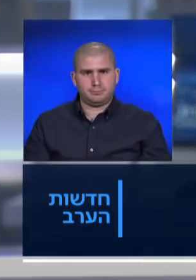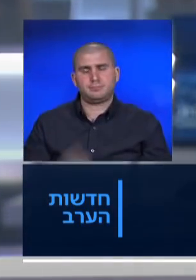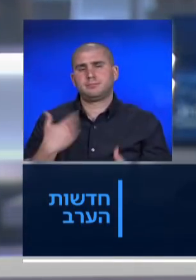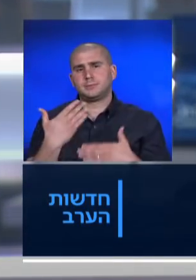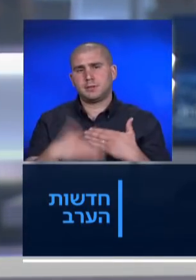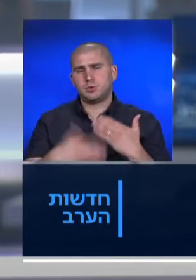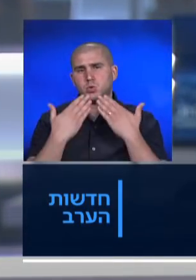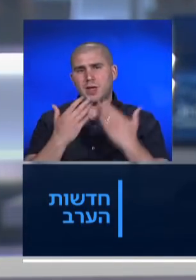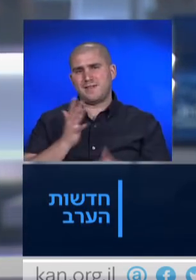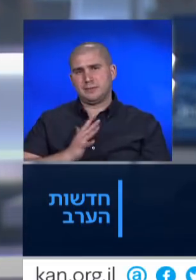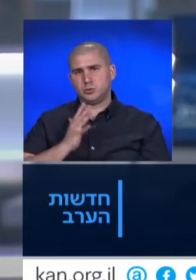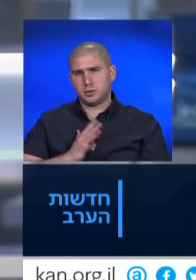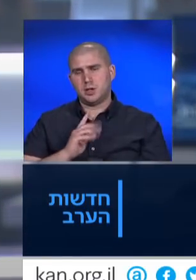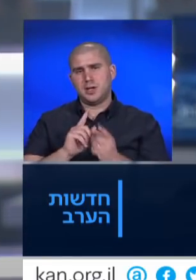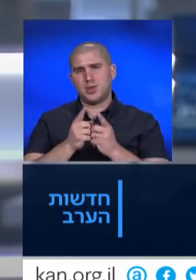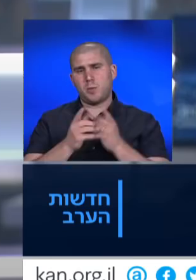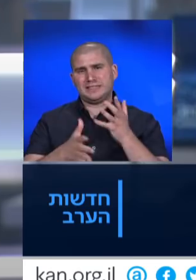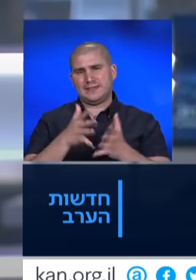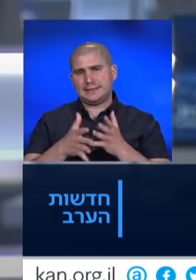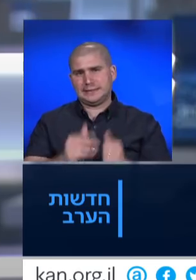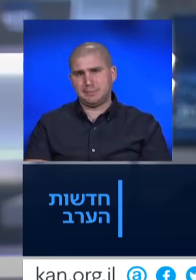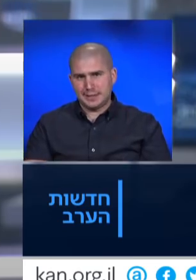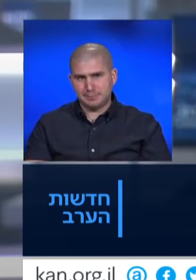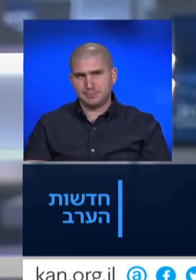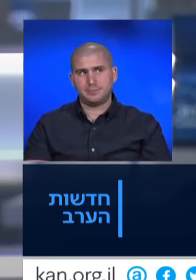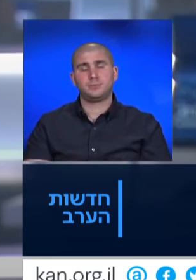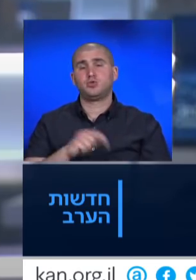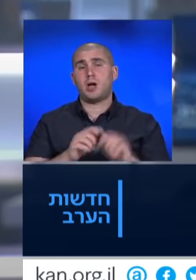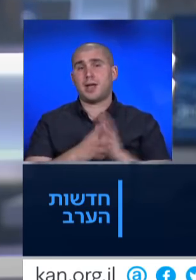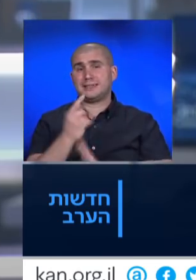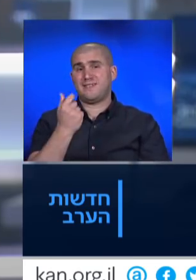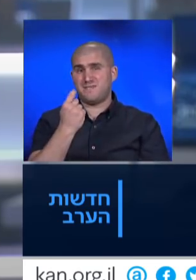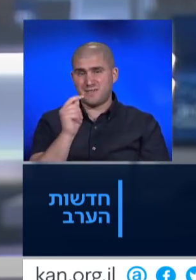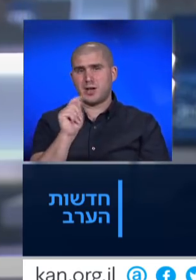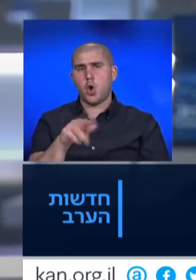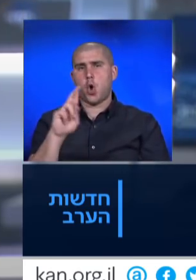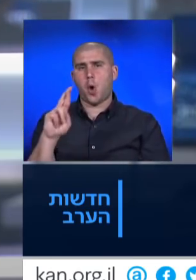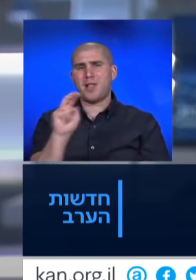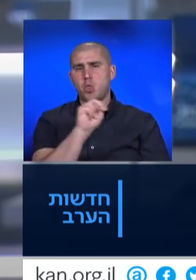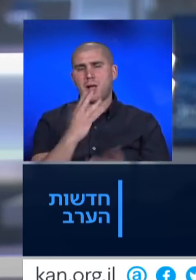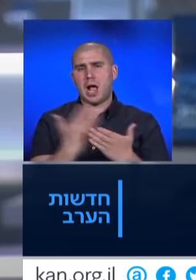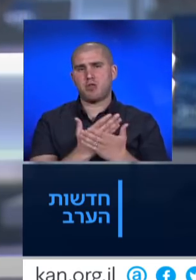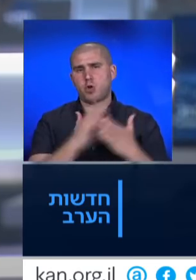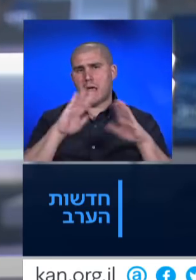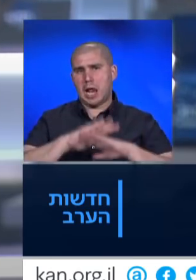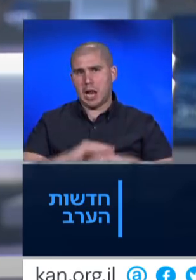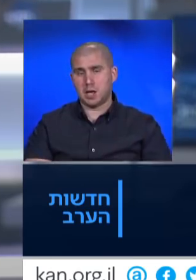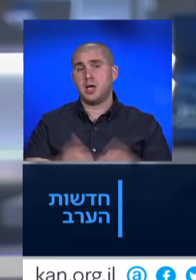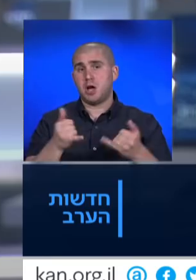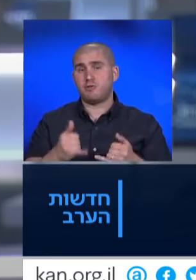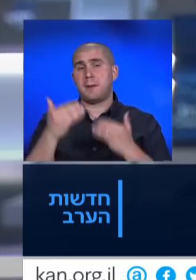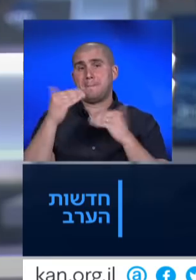לרפאל בוסידן על התרגום לשפת הסימנים. ב-11 ורבע תהיה כאן רומי נוימרק עם חדשות הלילה. עכשיו פרק הבכורה